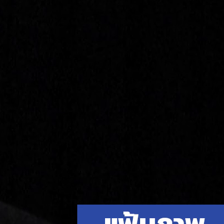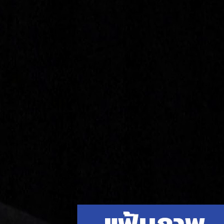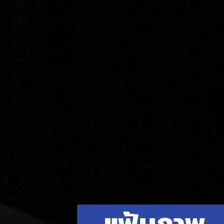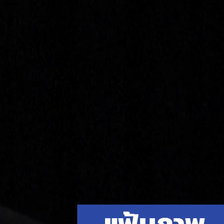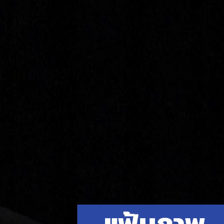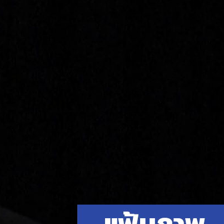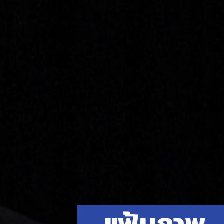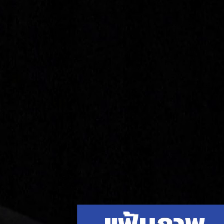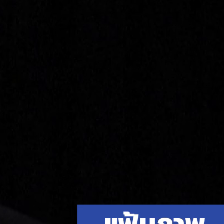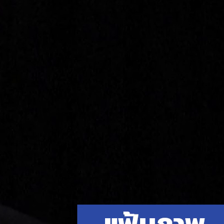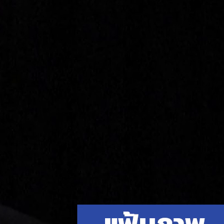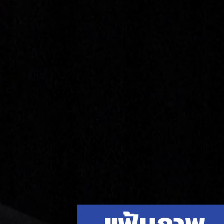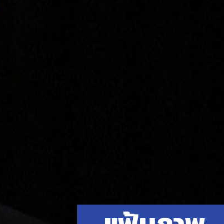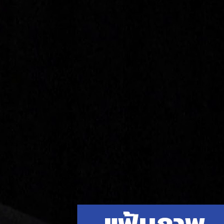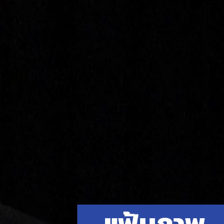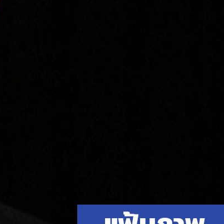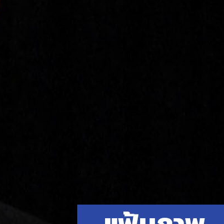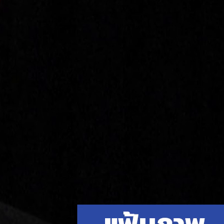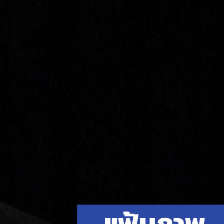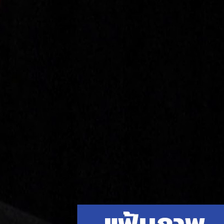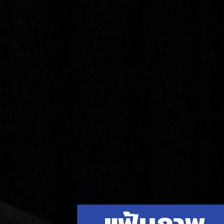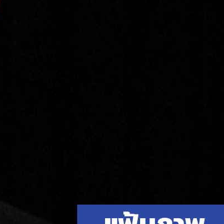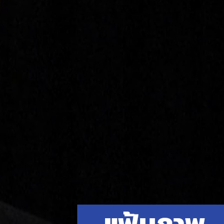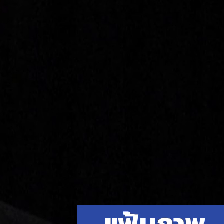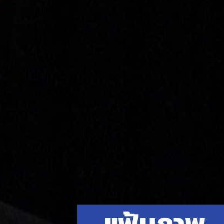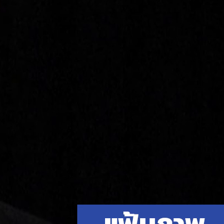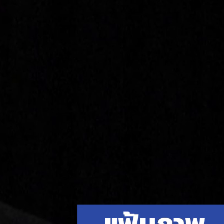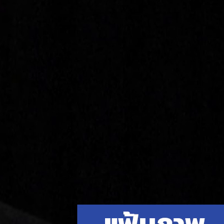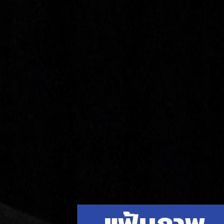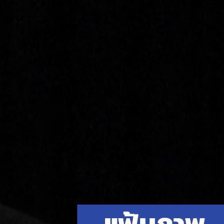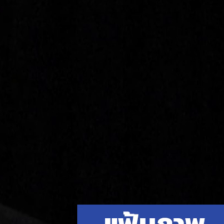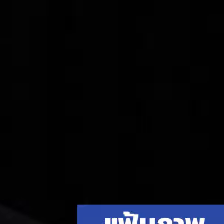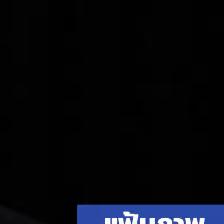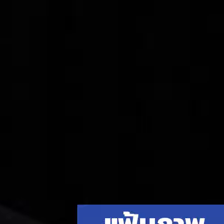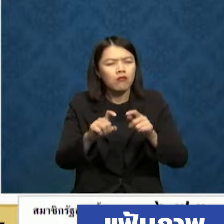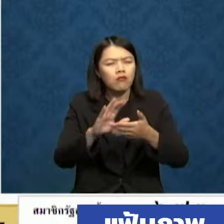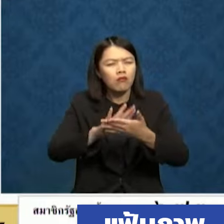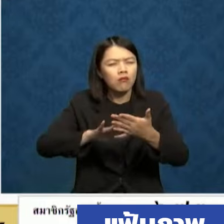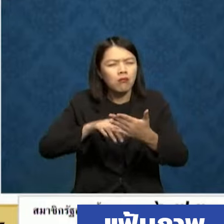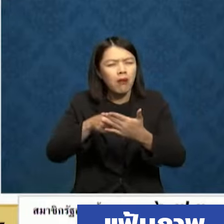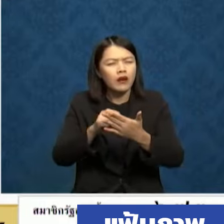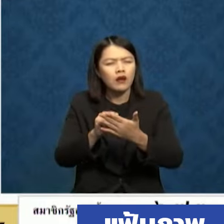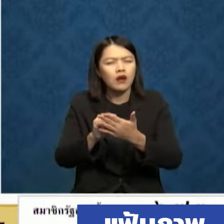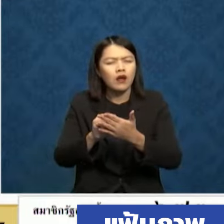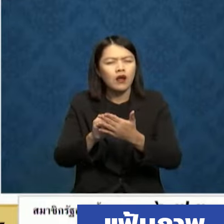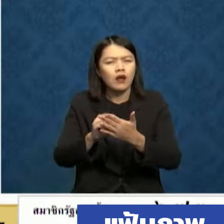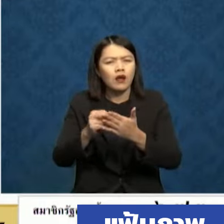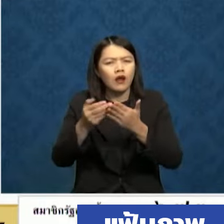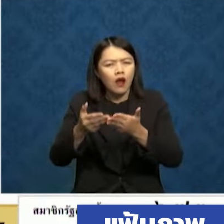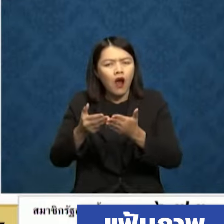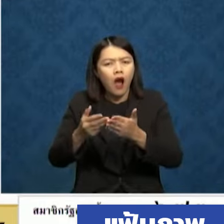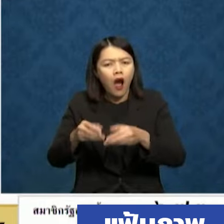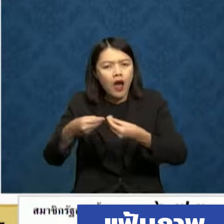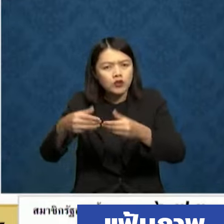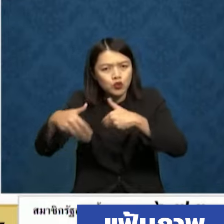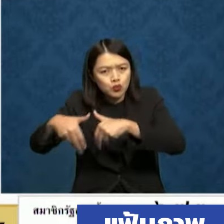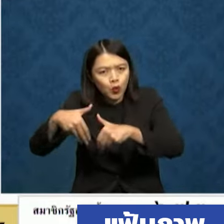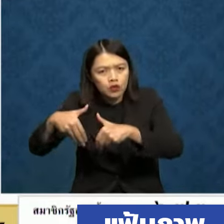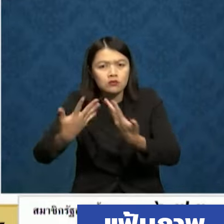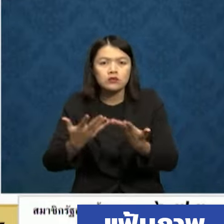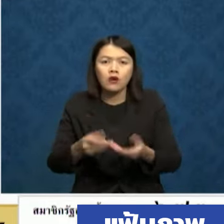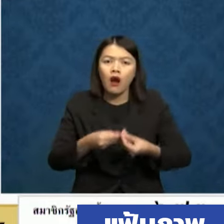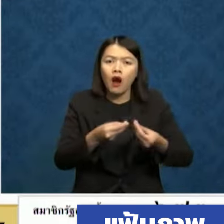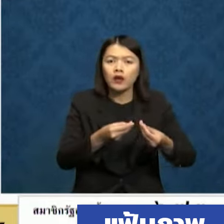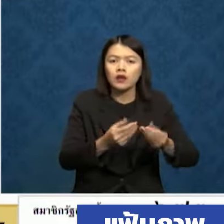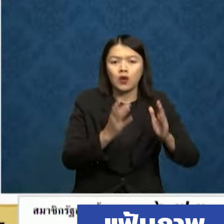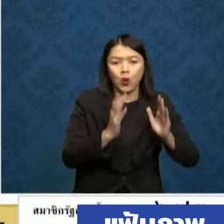กระหม่อมแต่งตั้งตำแหน่งผู้นำฝ่ายค้านในสภาผู้แทนราษฎรนั้นนายณัฐพลบอกว่าคงทำหน้าที่ตรวจสอบรัฐบาลอย่างแข็งขันเช่นเดิมและจะขอ